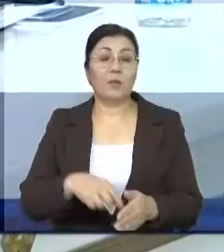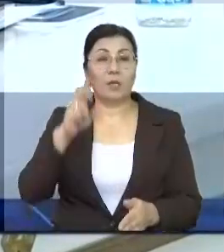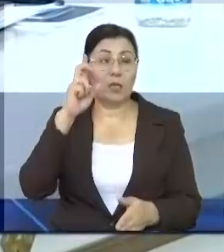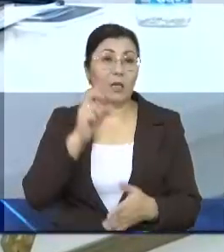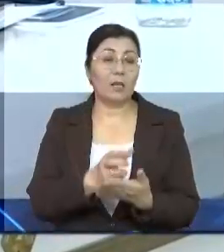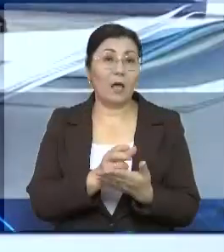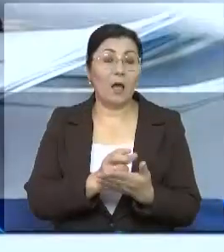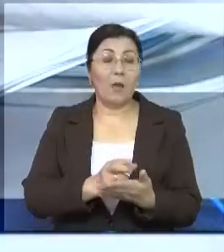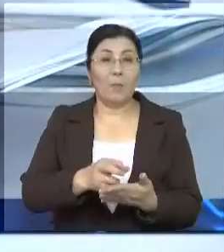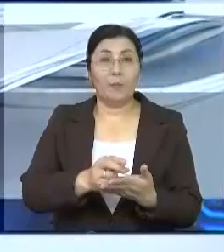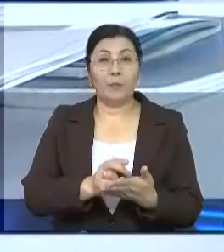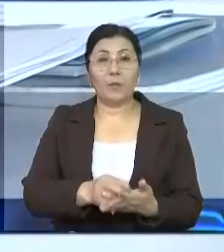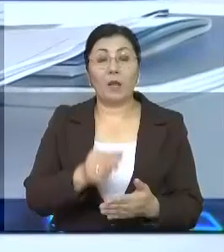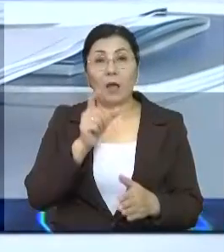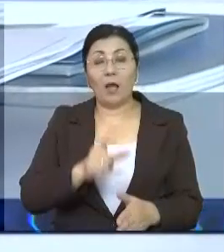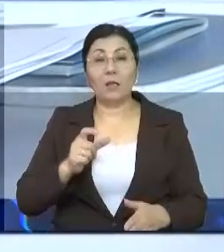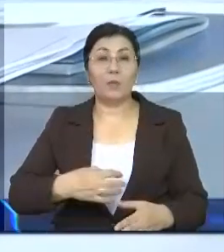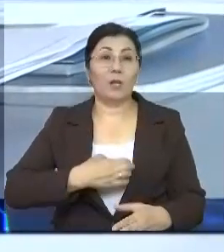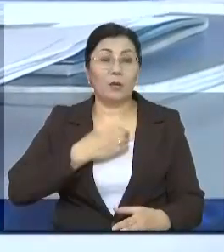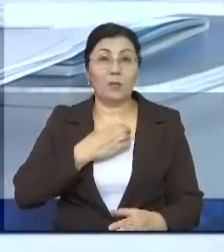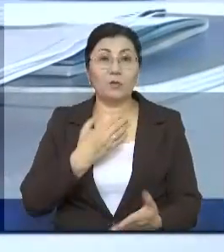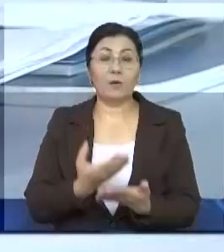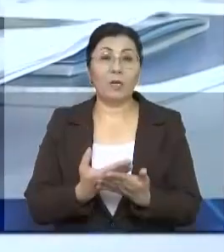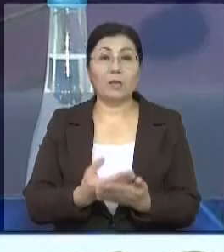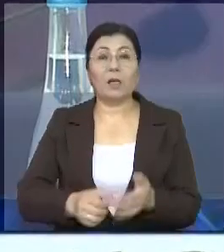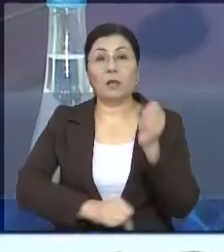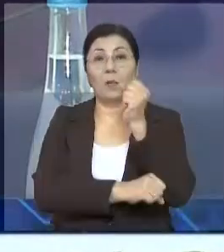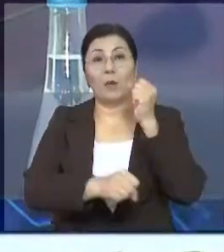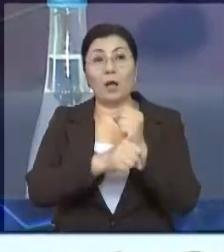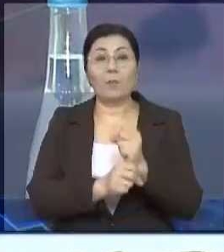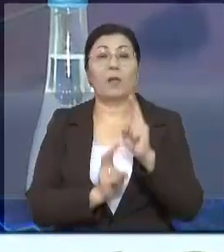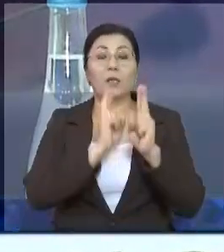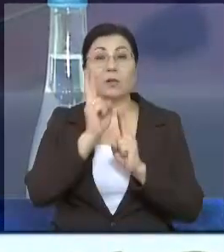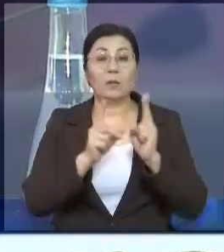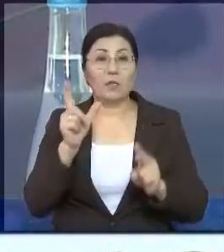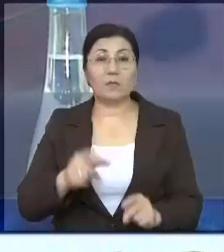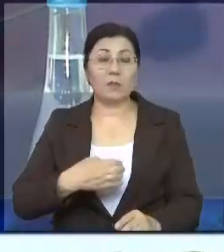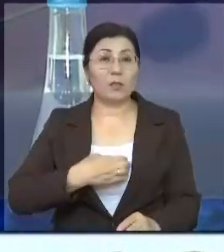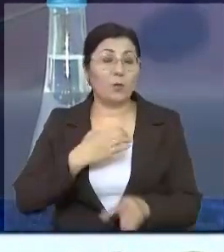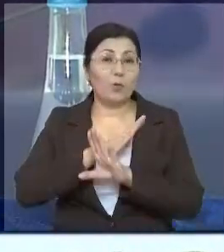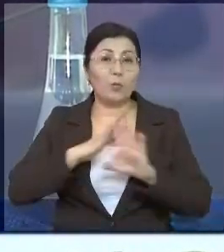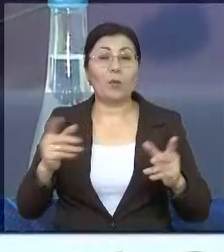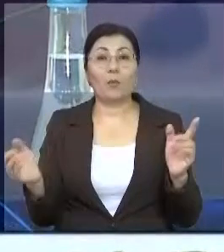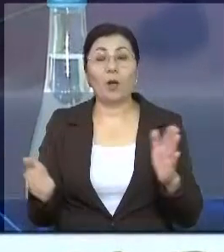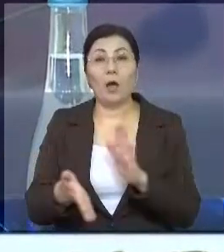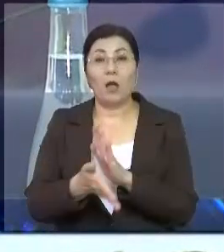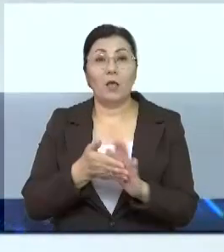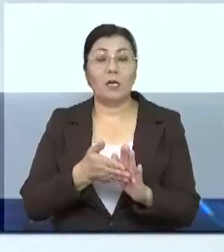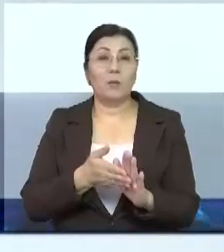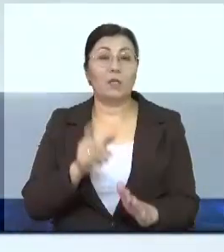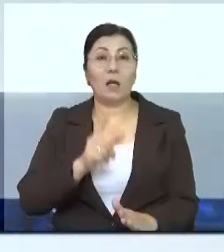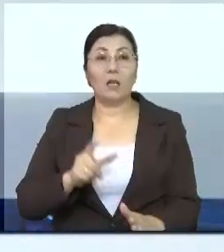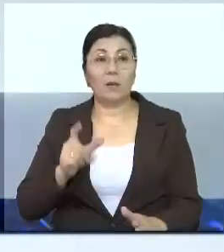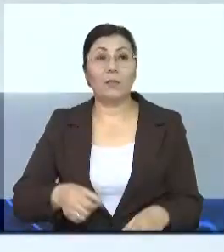қорқынышы және арызына нақты жағдайларды жазбауы. Алайда мамандар шағымданушыларды қорықпауға шақырады. Себебі арыз берген жан